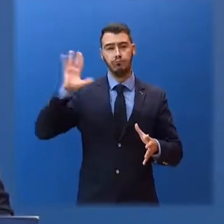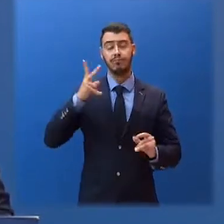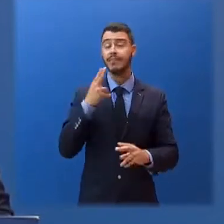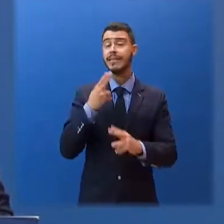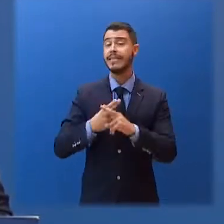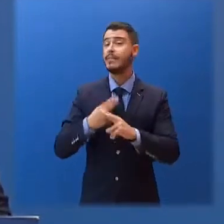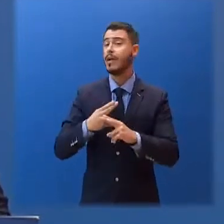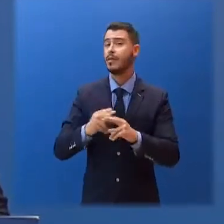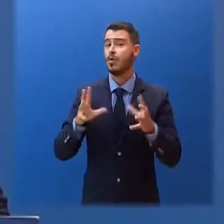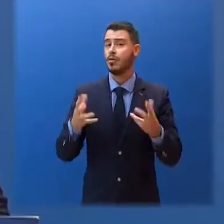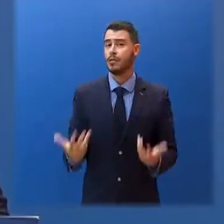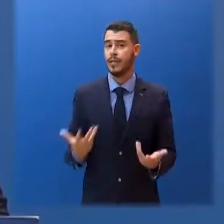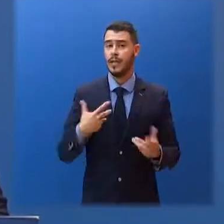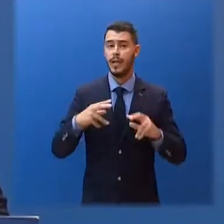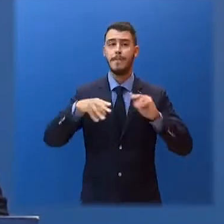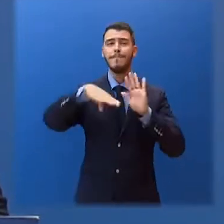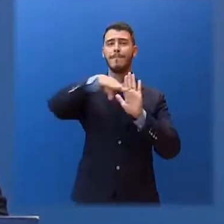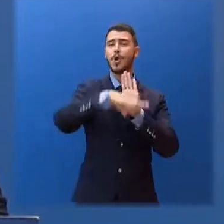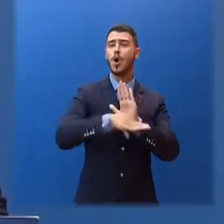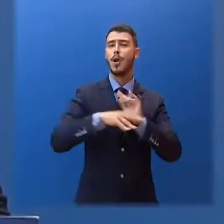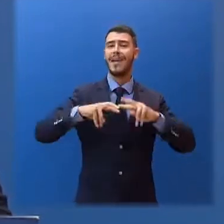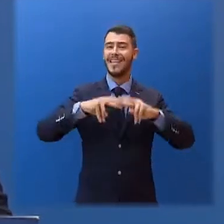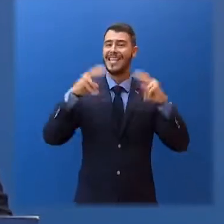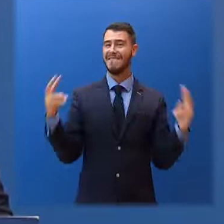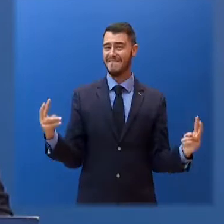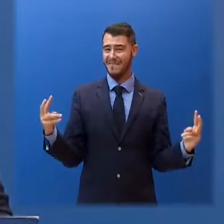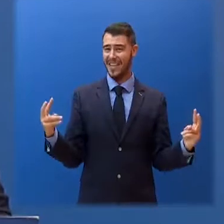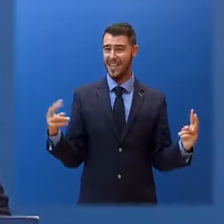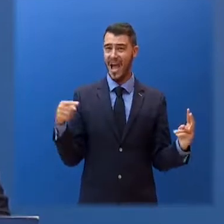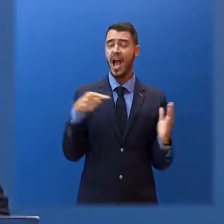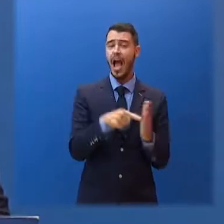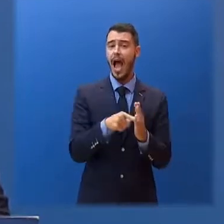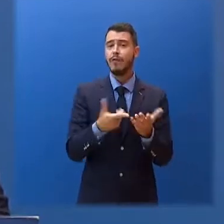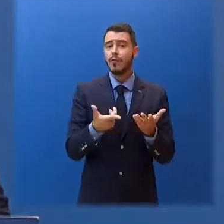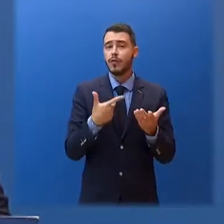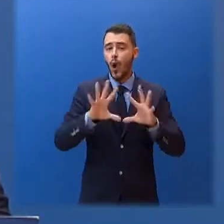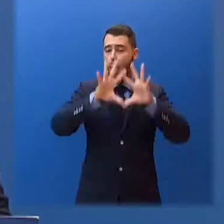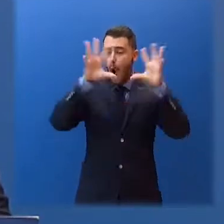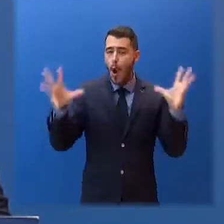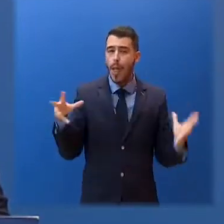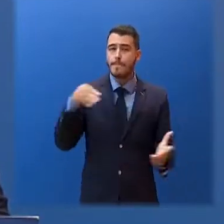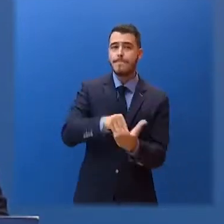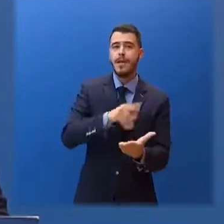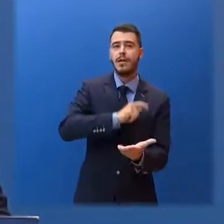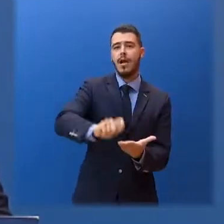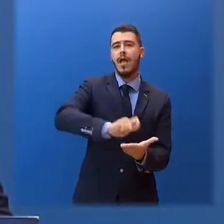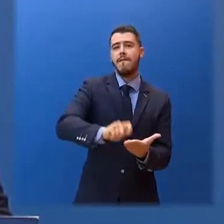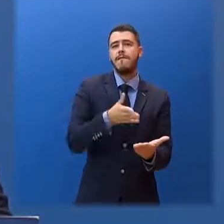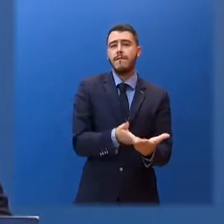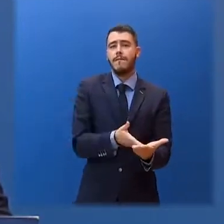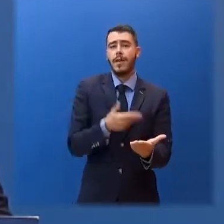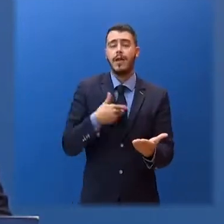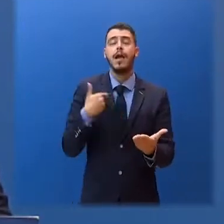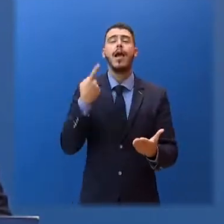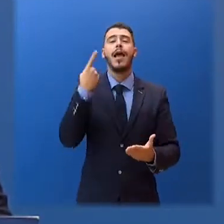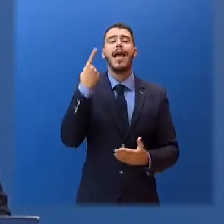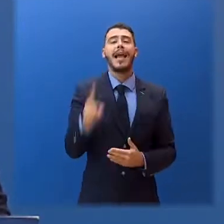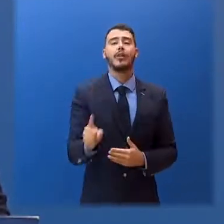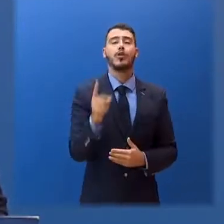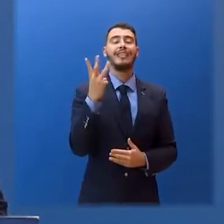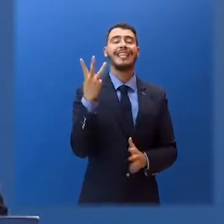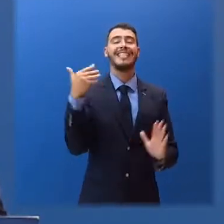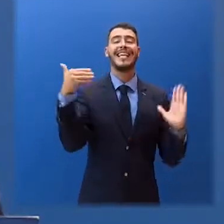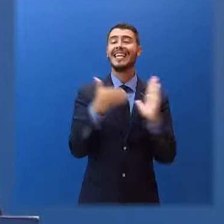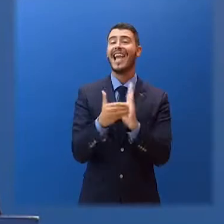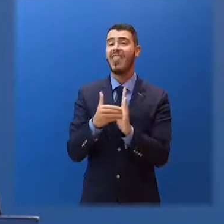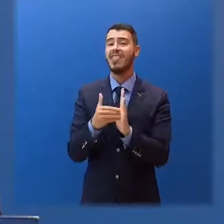σημασία είναι ότι τα στοιχεία για το πρόγραμμα Γέφυρα που είπαμε και πριν μιλούν από μόνα τους. Όταν έχουν πάνω από 100.000 συμπολίτες μας κάνουν αίτηση και έχουν πάνω από 103.000, αν